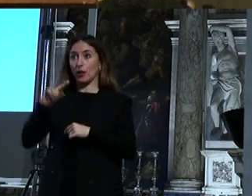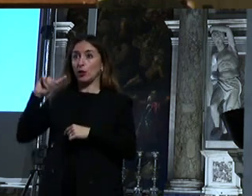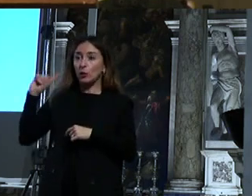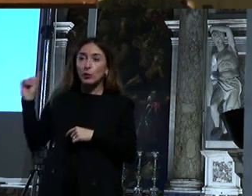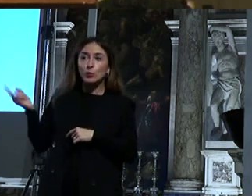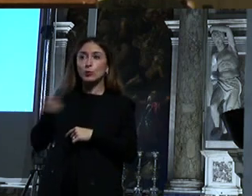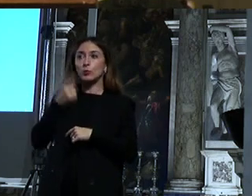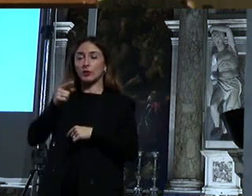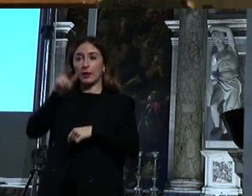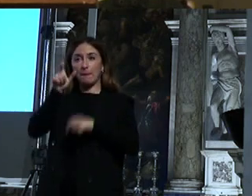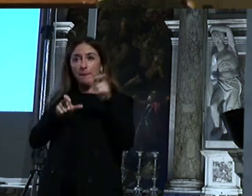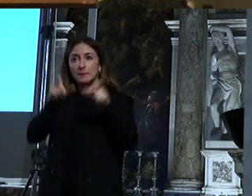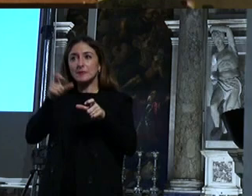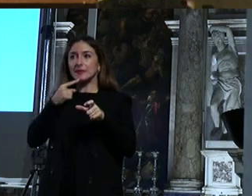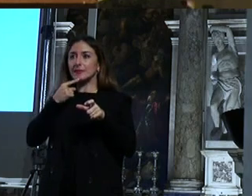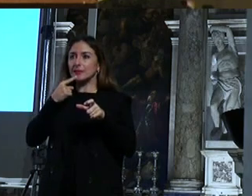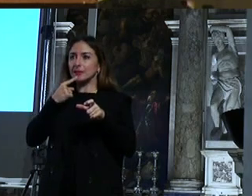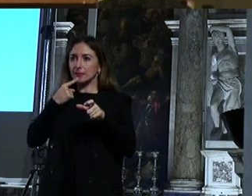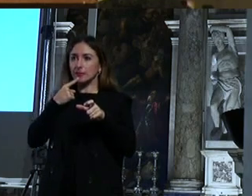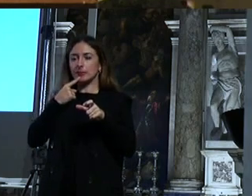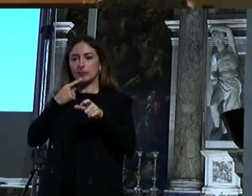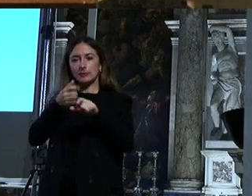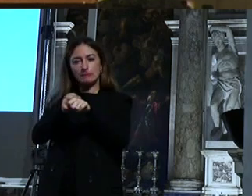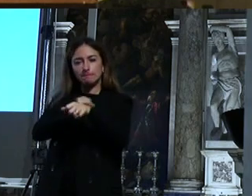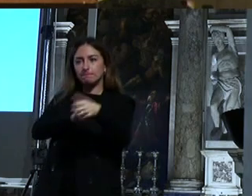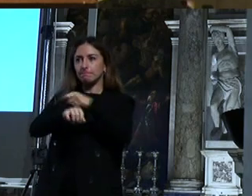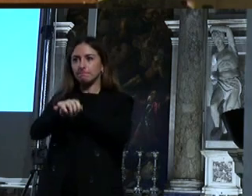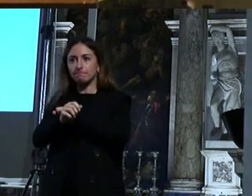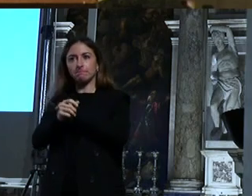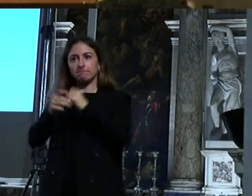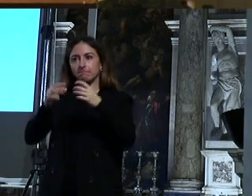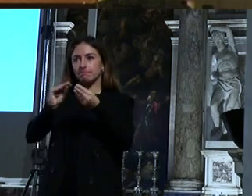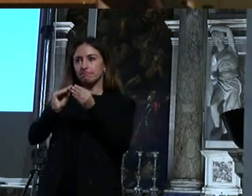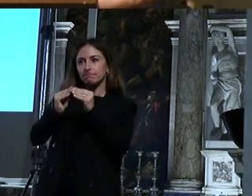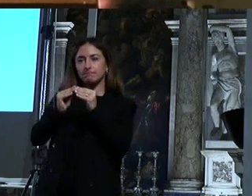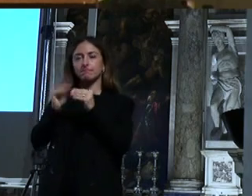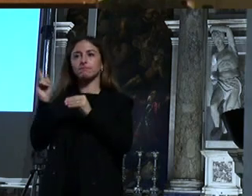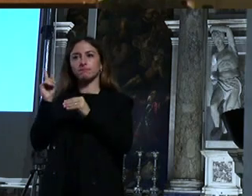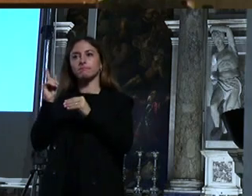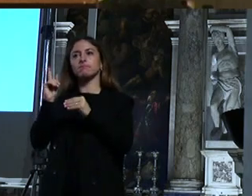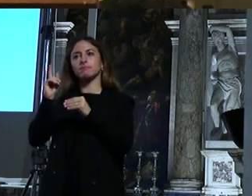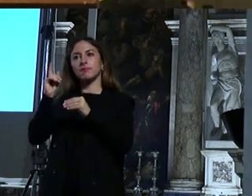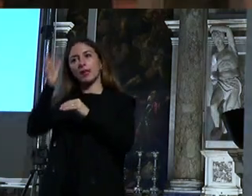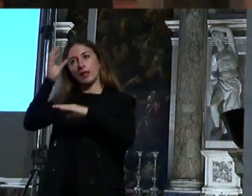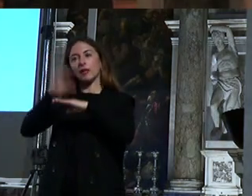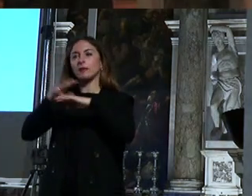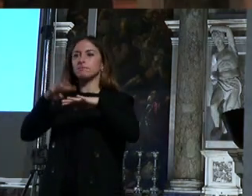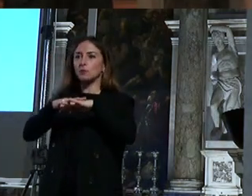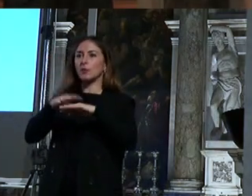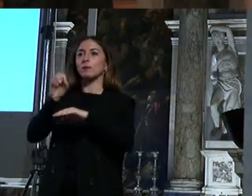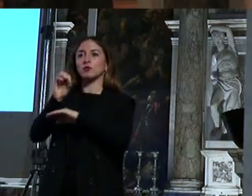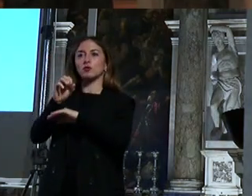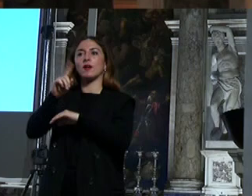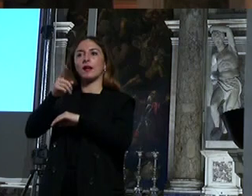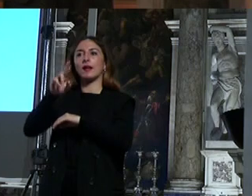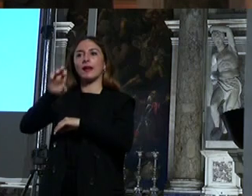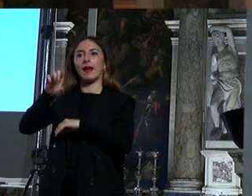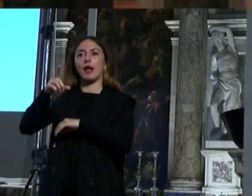si sono dedicati a Incroci, il professor Gregori